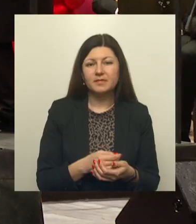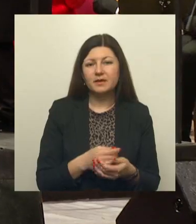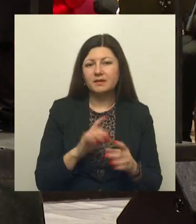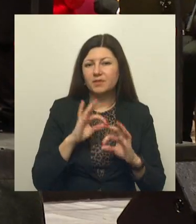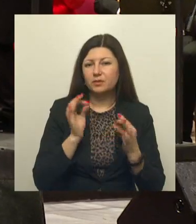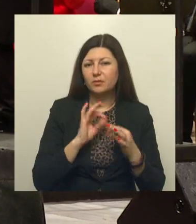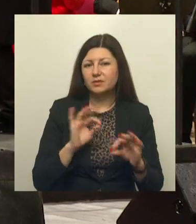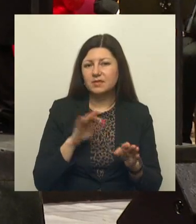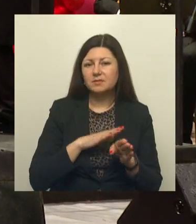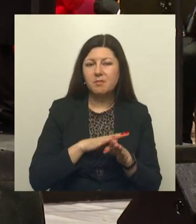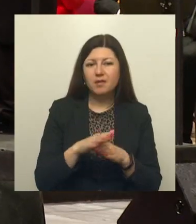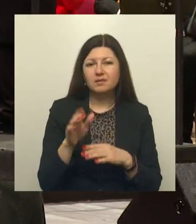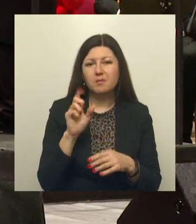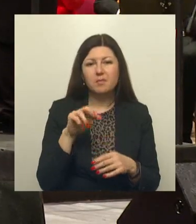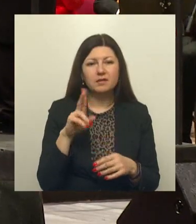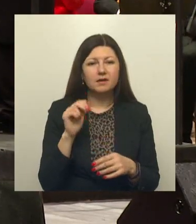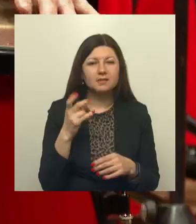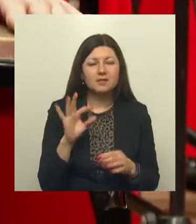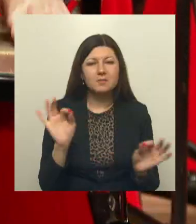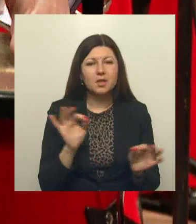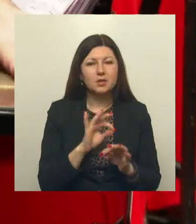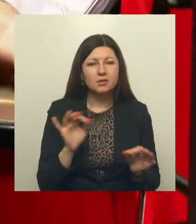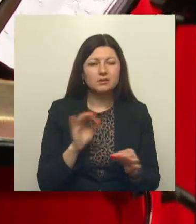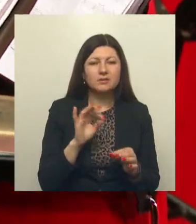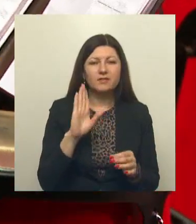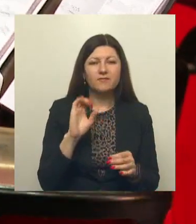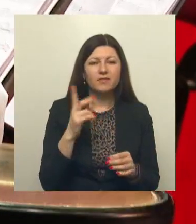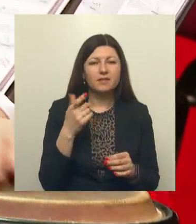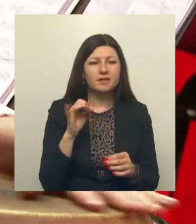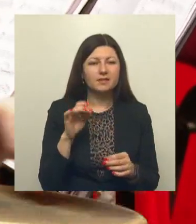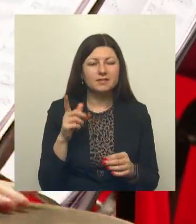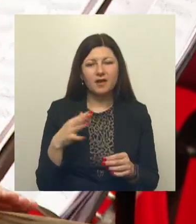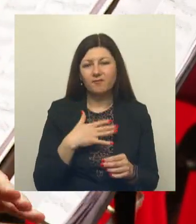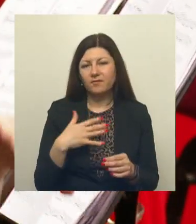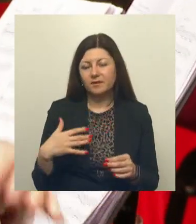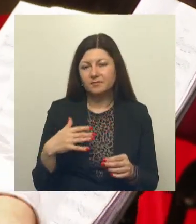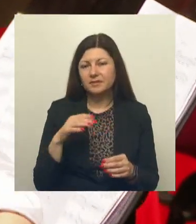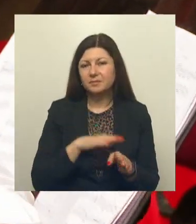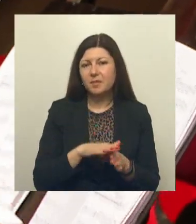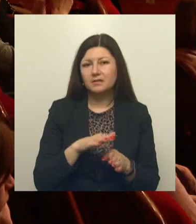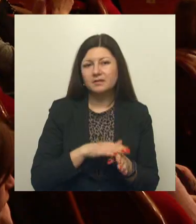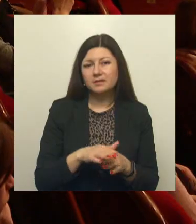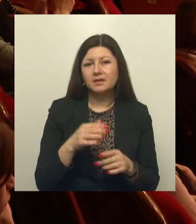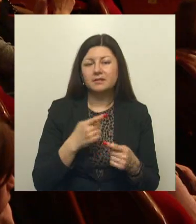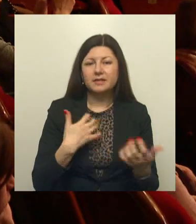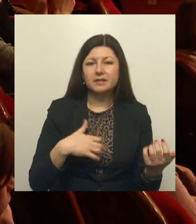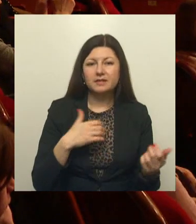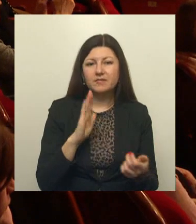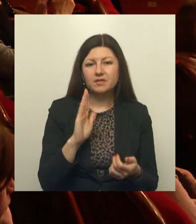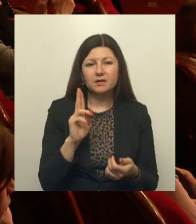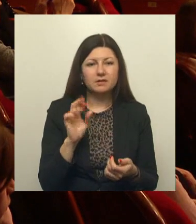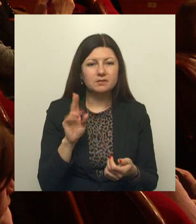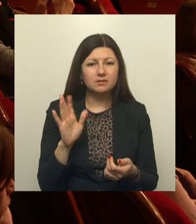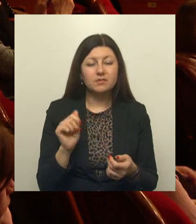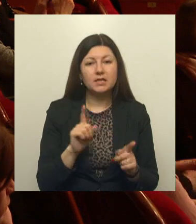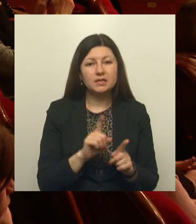Виртуозное исполнение балканской мелодии венгерского аккордеониста Золтана Ороса, бразильского карнавала знаменитого гитариста Виктора Козлова